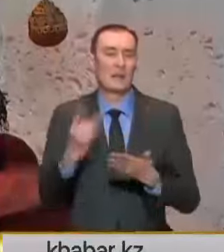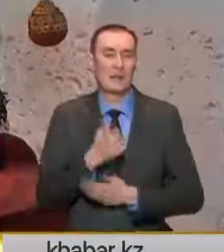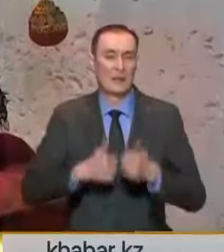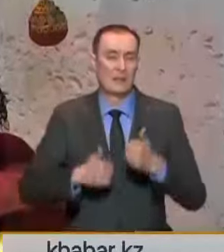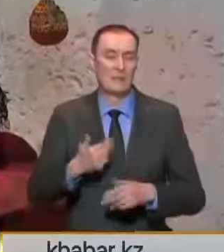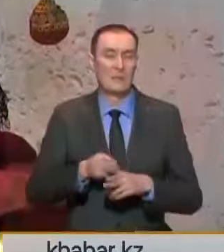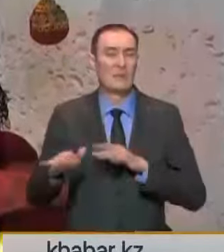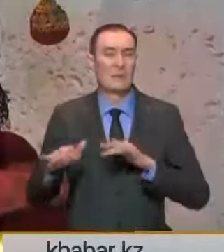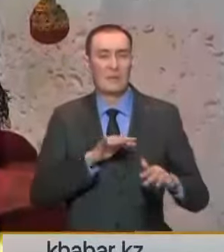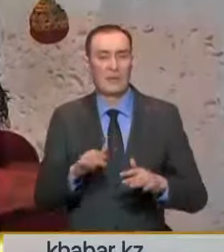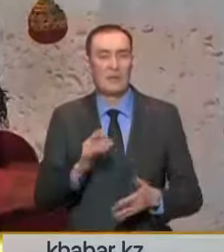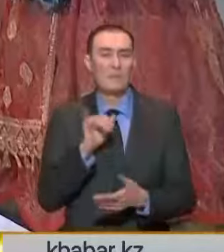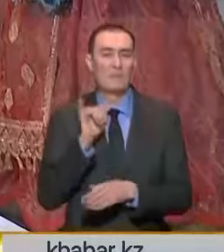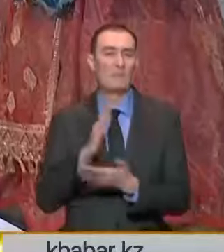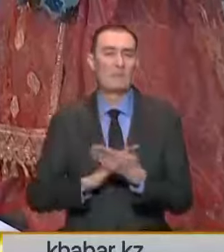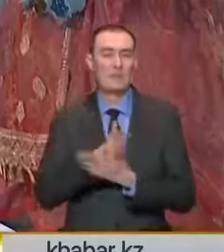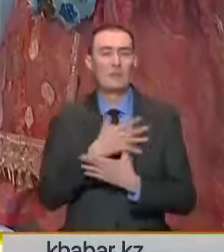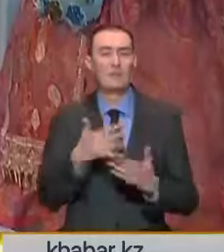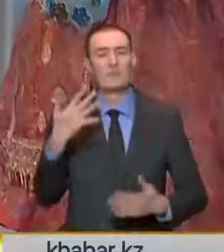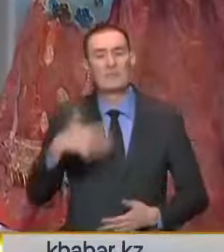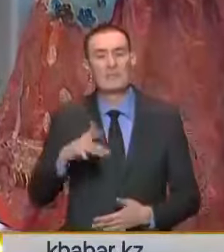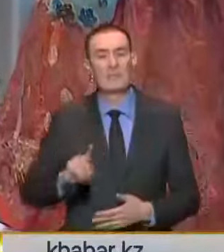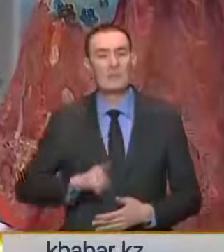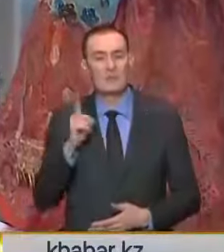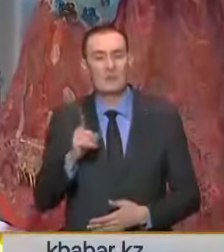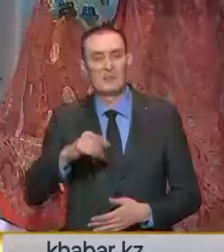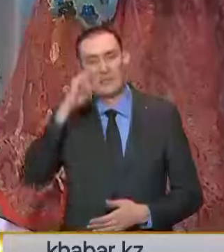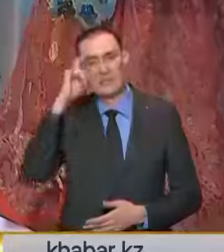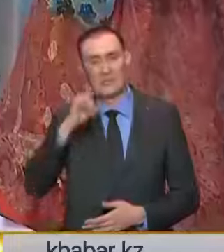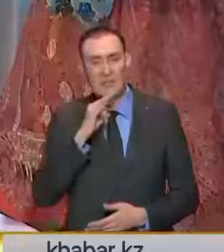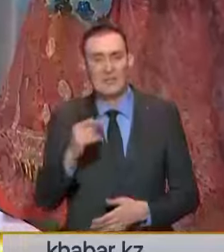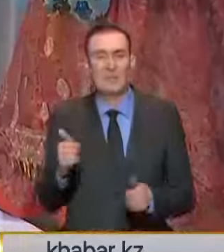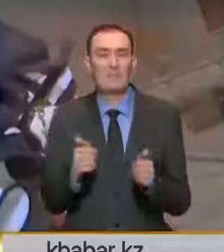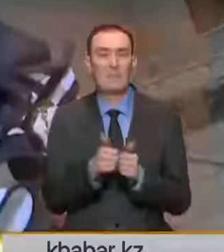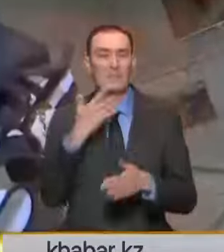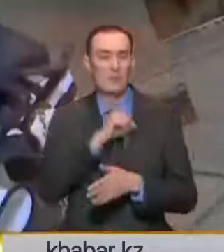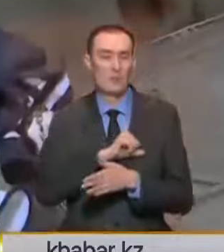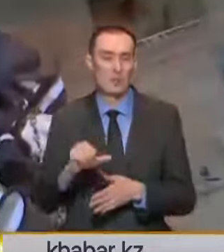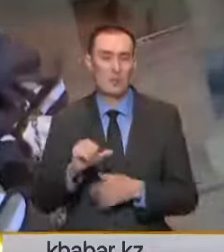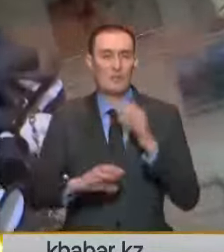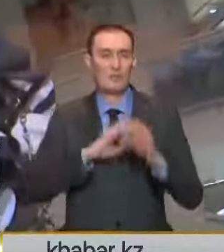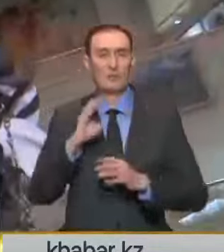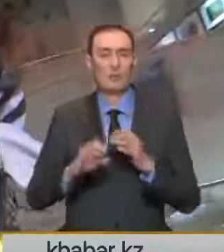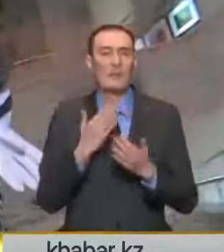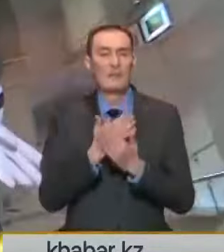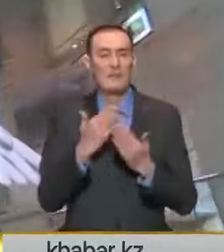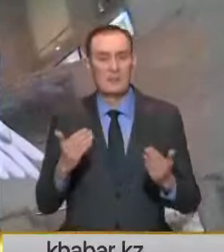этом году мероприятие посетили более 50 мастеров из Казахстана и ближнего зарубежья.